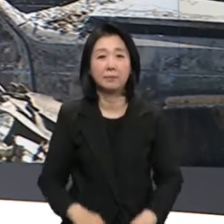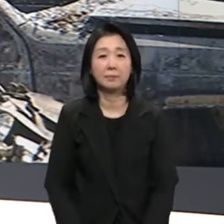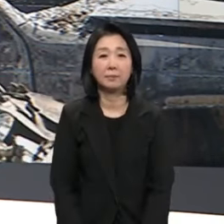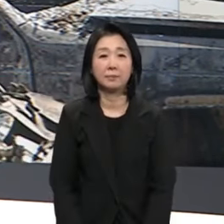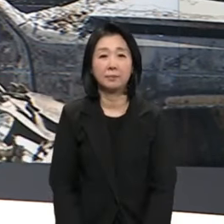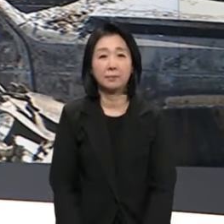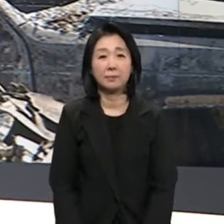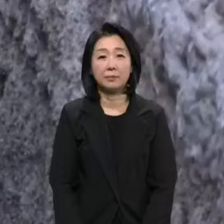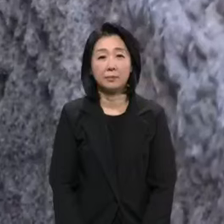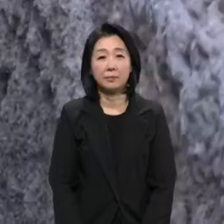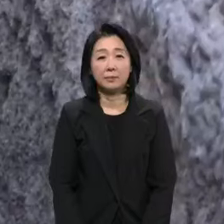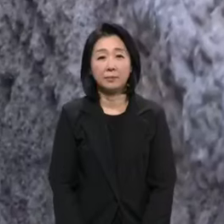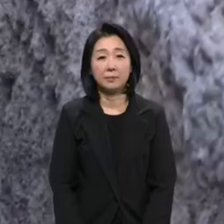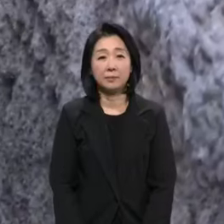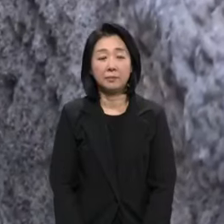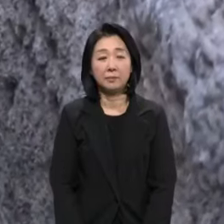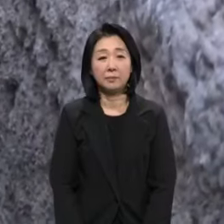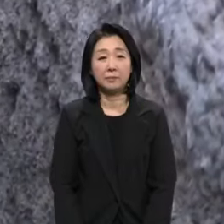특파원입니다.